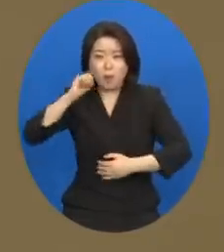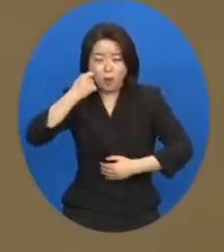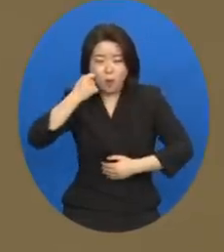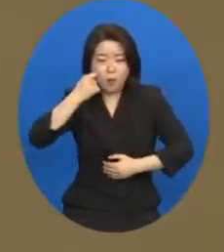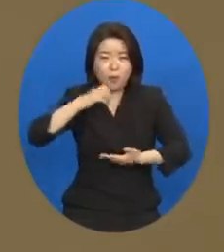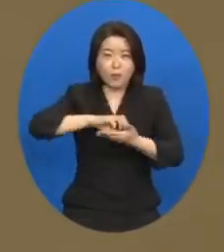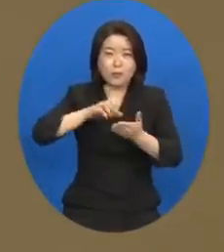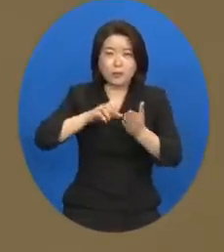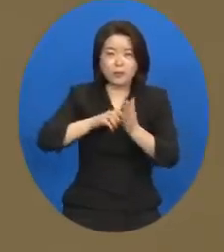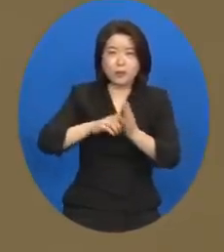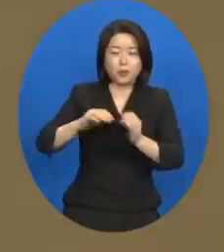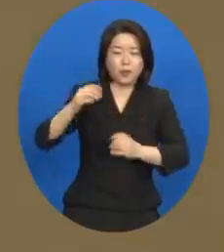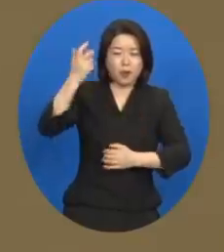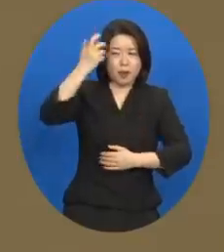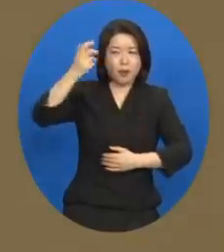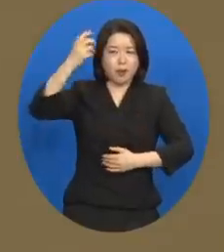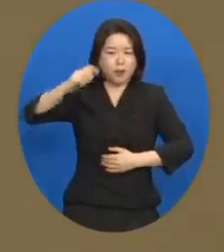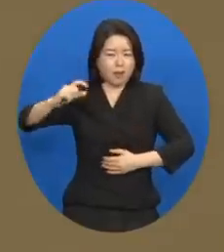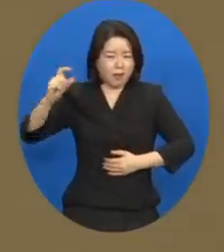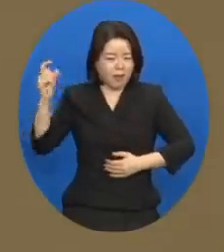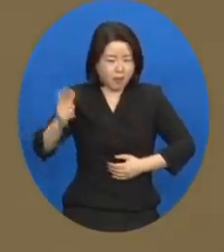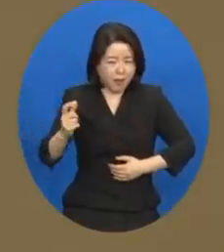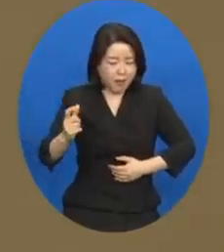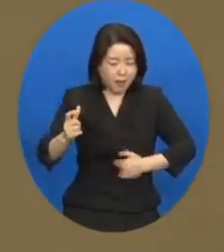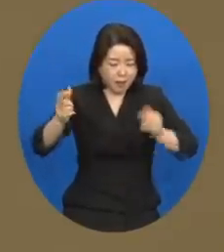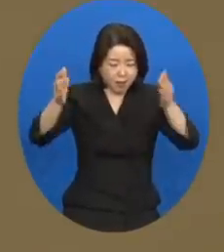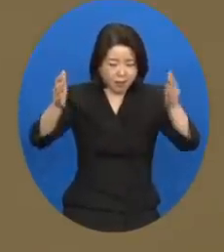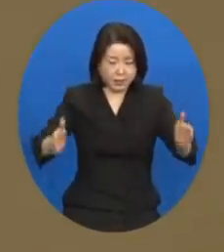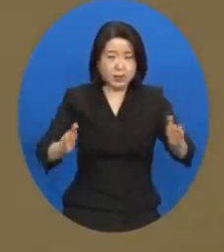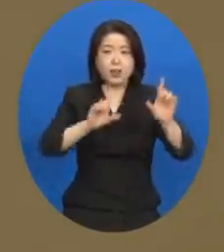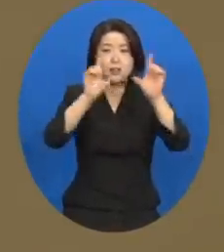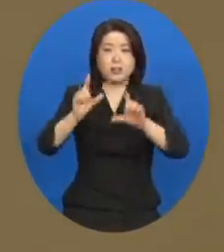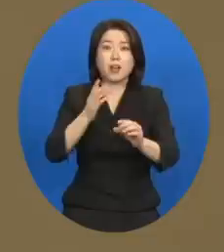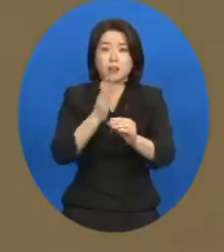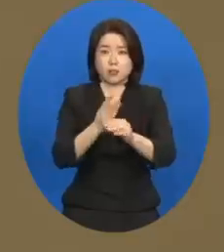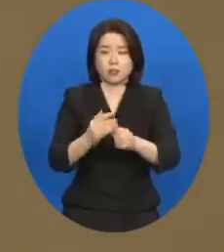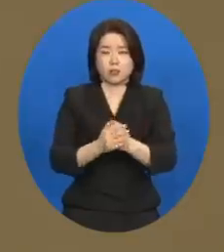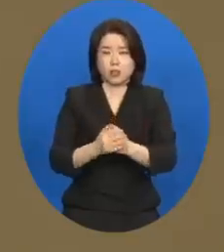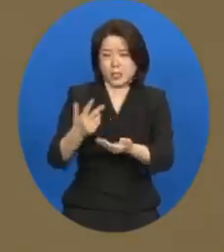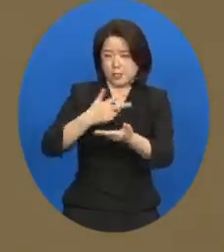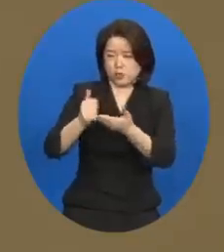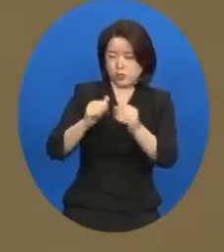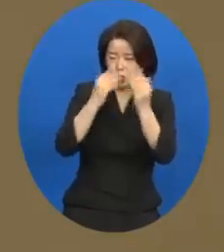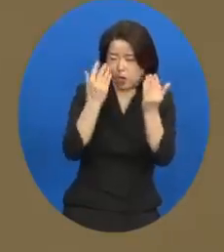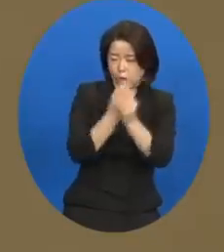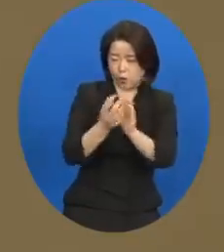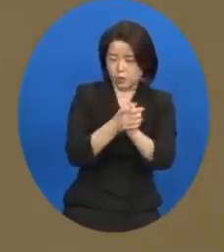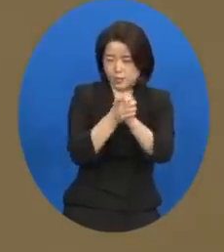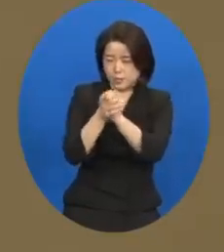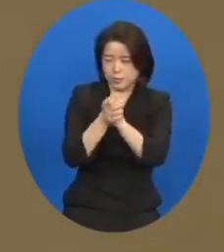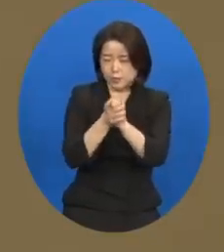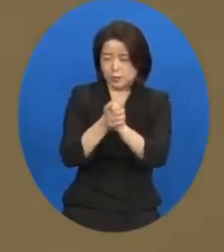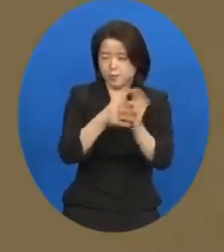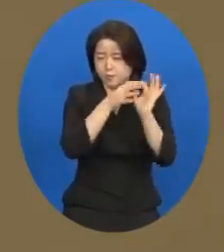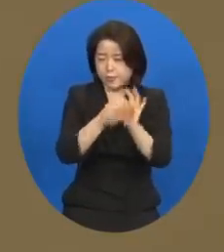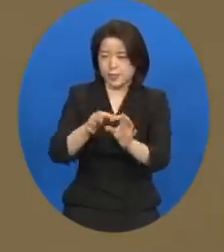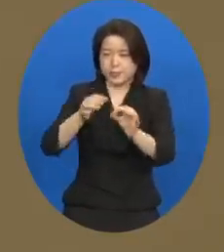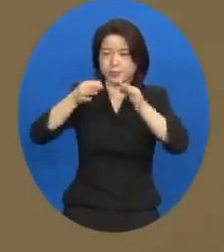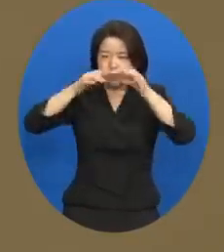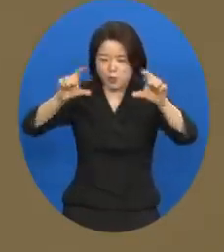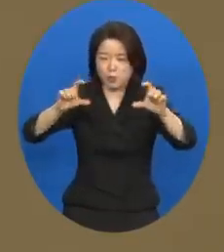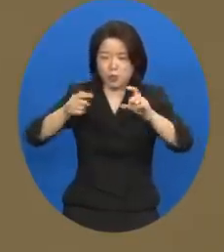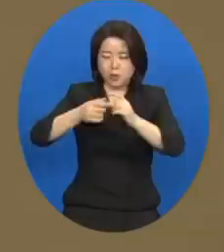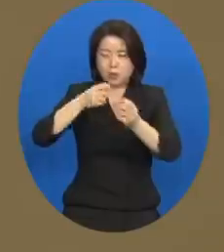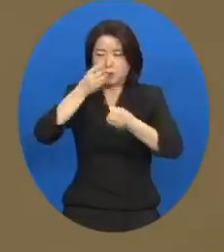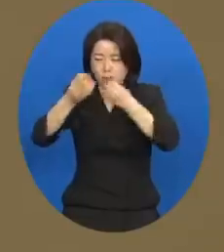영적으로는 굉장히 강한 기간을 보내고 있었어요. 주님과 온전한 연합을 계속 선포하고 고백했었습니다.